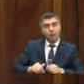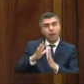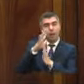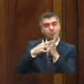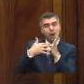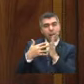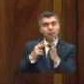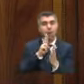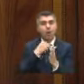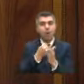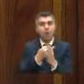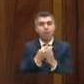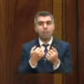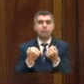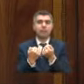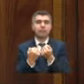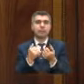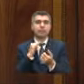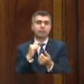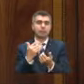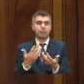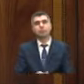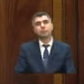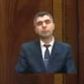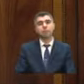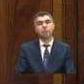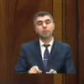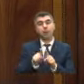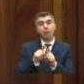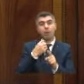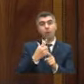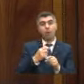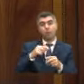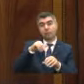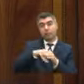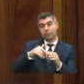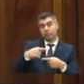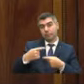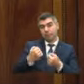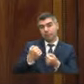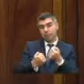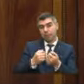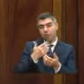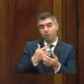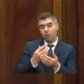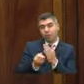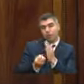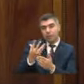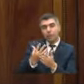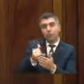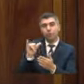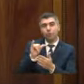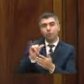الصراعات. سيد الرئيس، كنا ننتظر في فريق الأصالة المعاصرة حل الأزمة بطريقة مختلفة